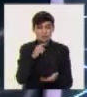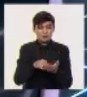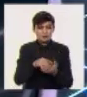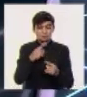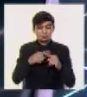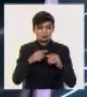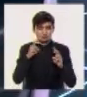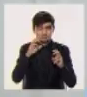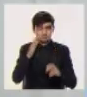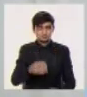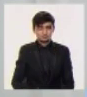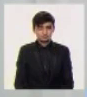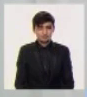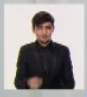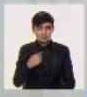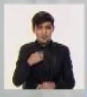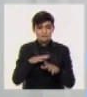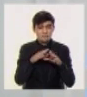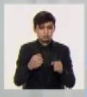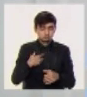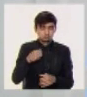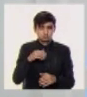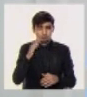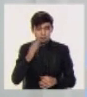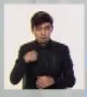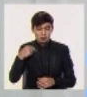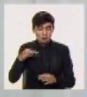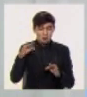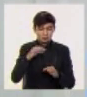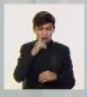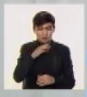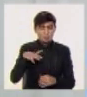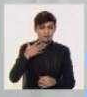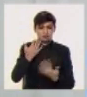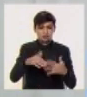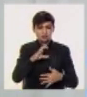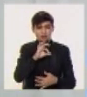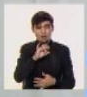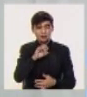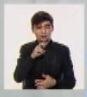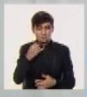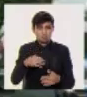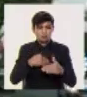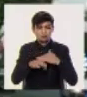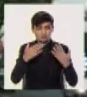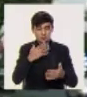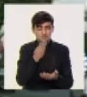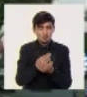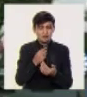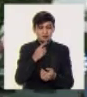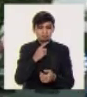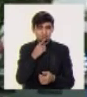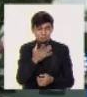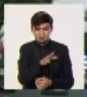материале. «Я не держусь за власть», — заявил теперь уже бывший президент Кыргызстана Сооронбай Жээнбеков в своем обращении к